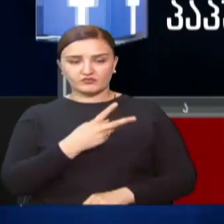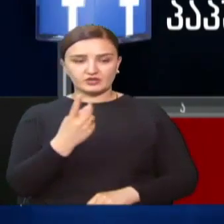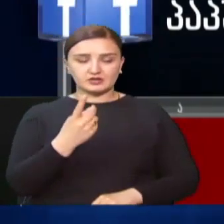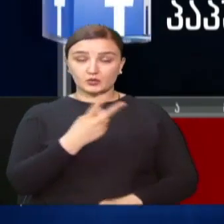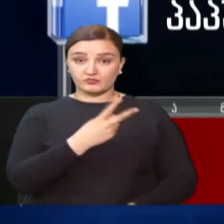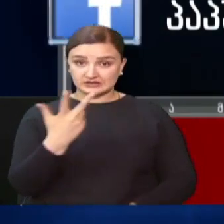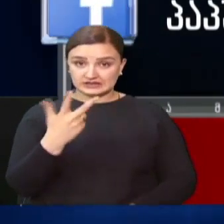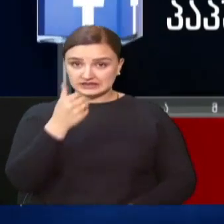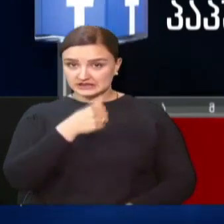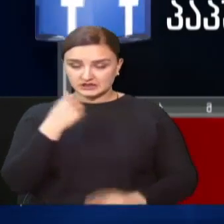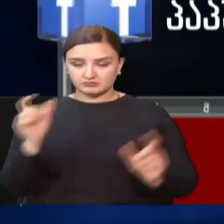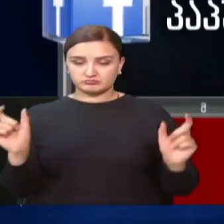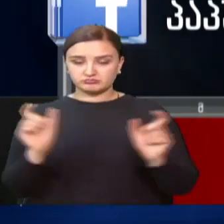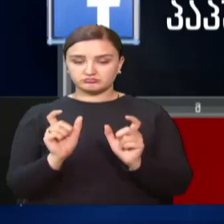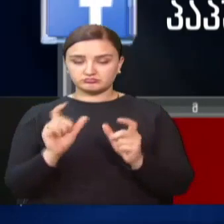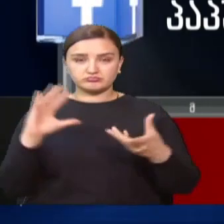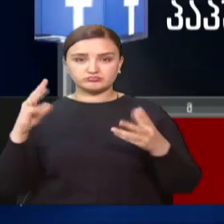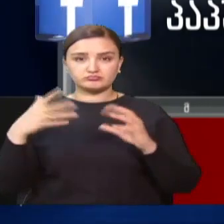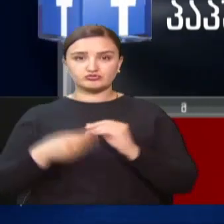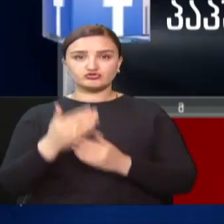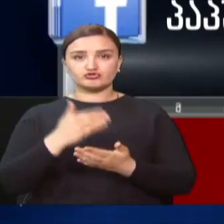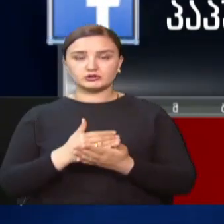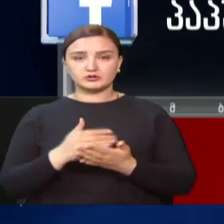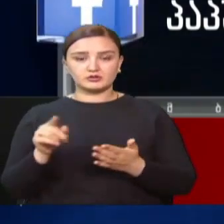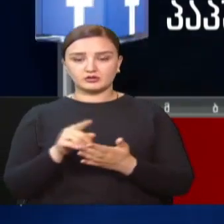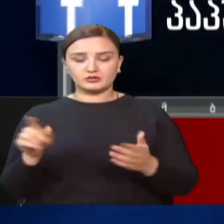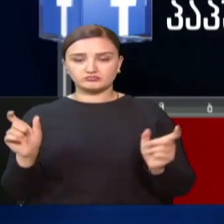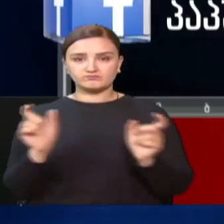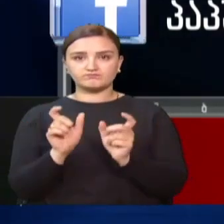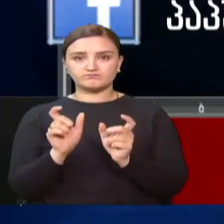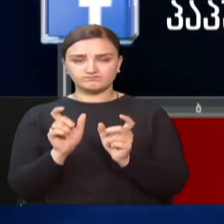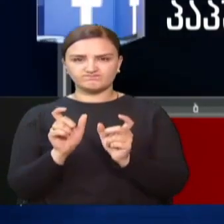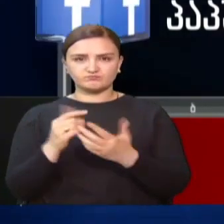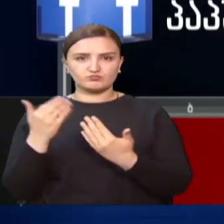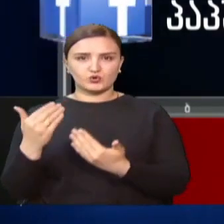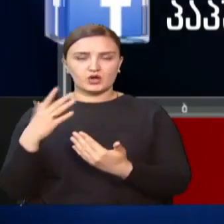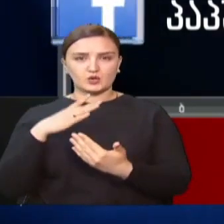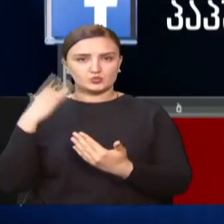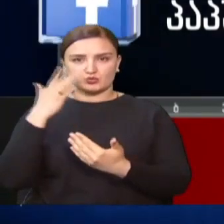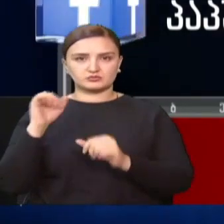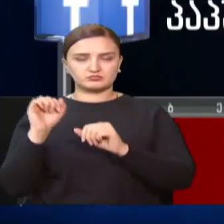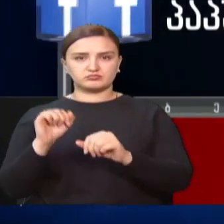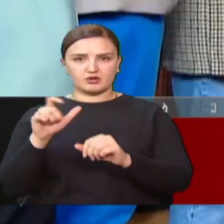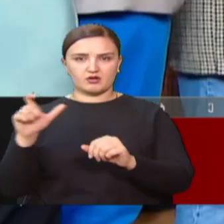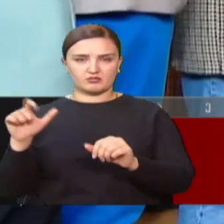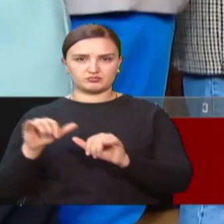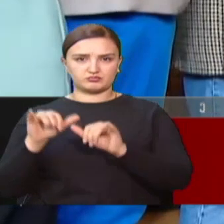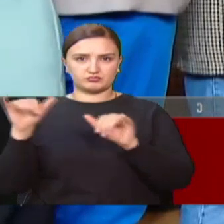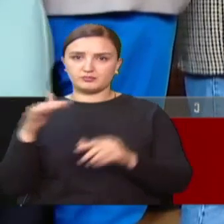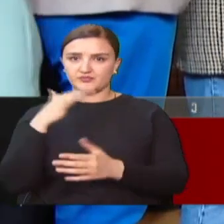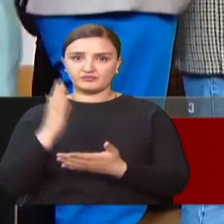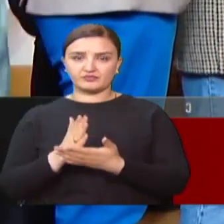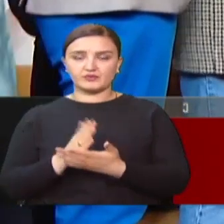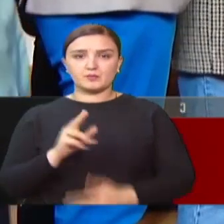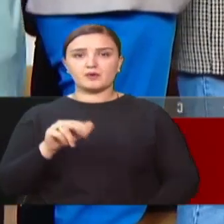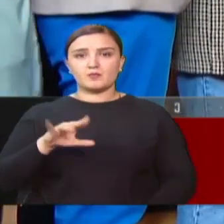წლების არჩევნების შედეგები შეადარეს და ხაზი ქართული ოცნების მხარდამჭერთა რაოდენობის ზრდას გაუსვეს. Შალვა